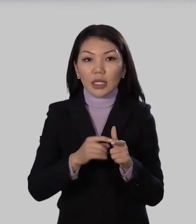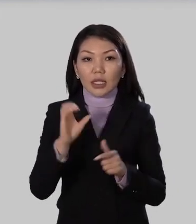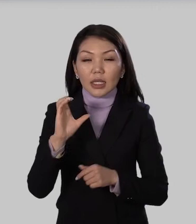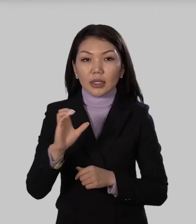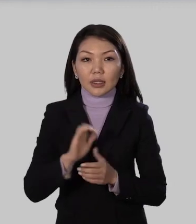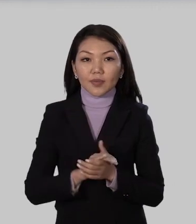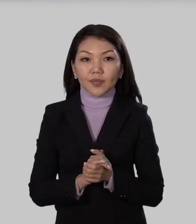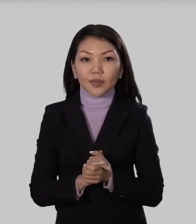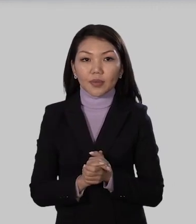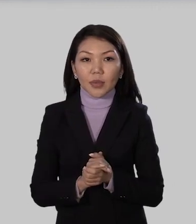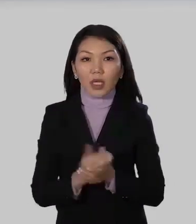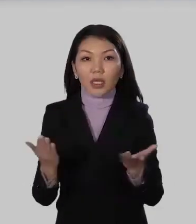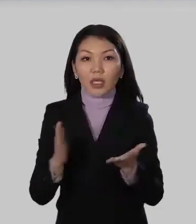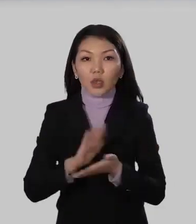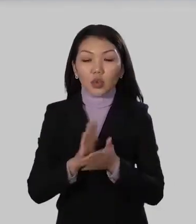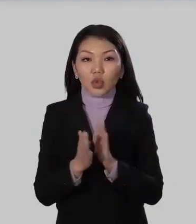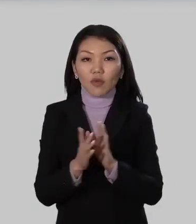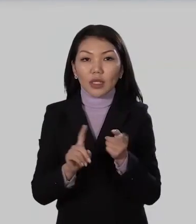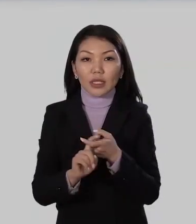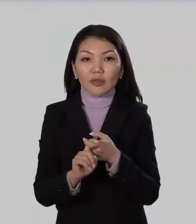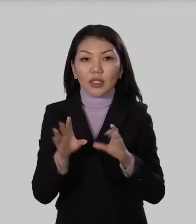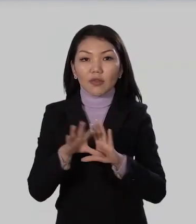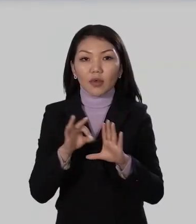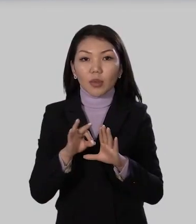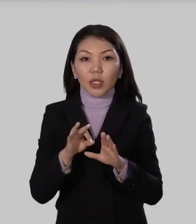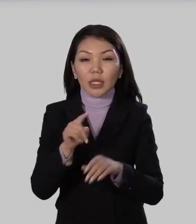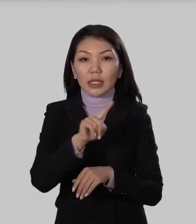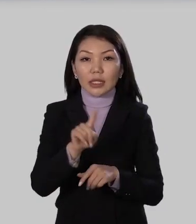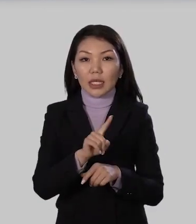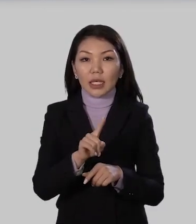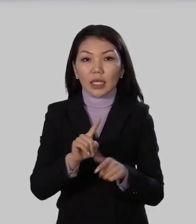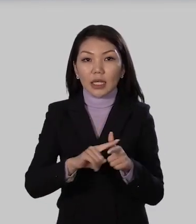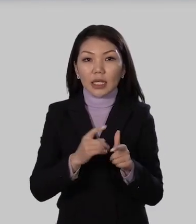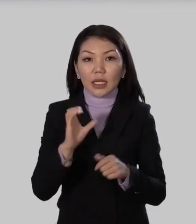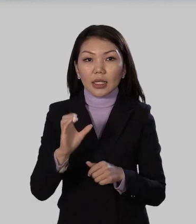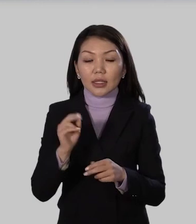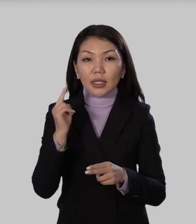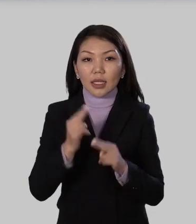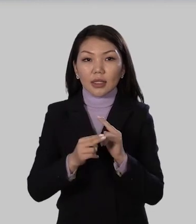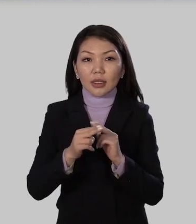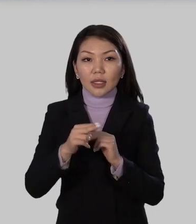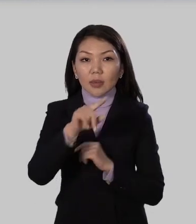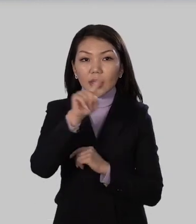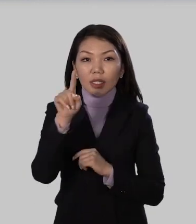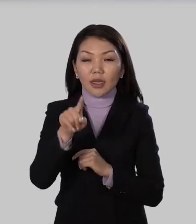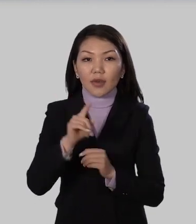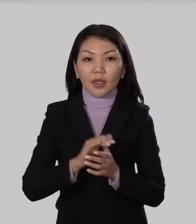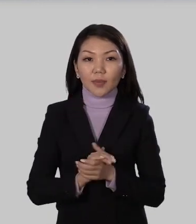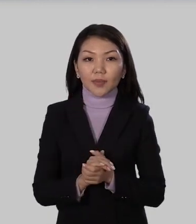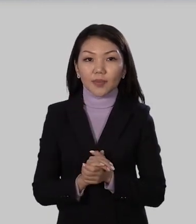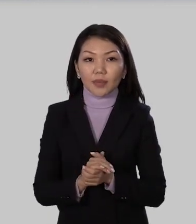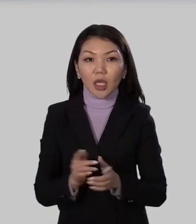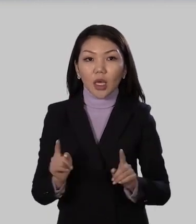и «с». От каких условий зависит выбор букв «з» и «с» на конце приставок?